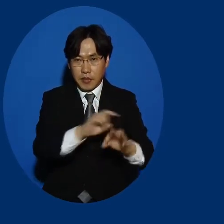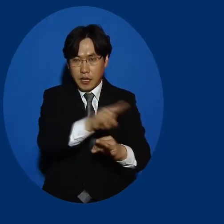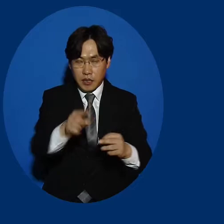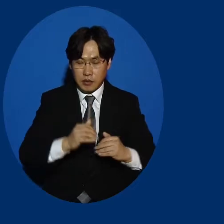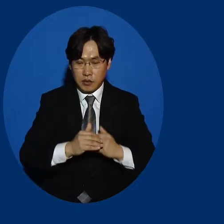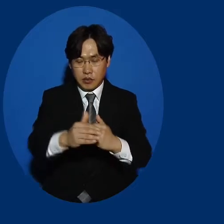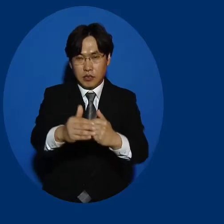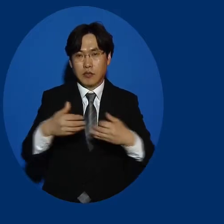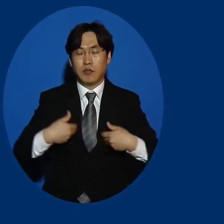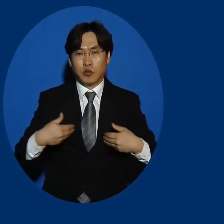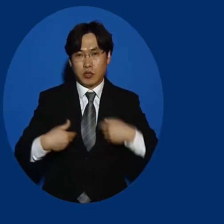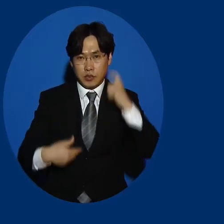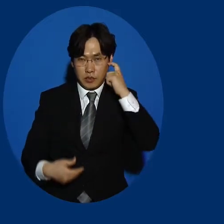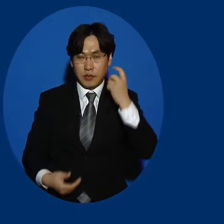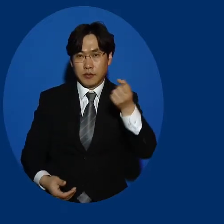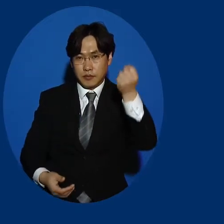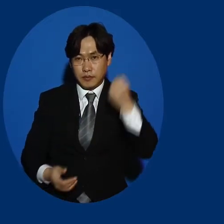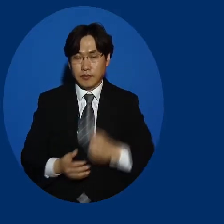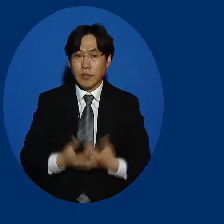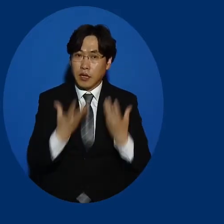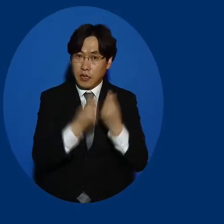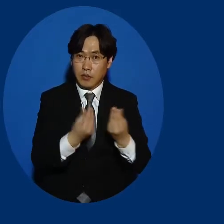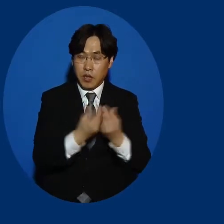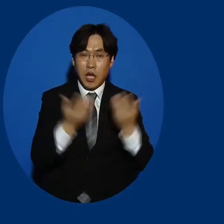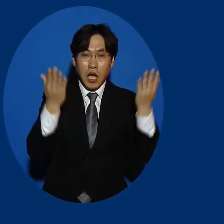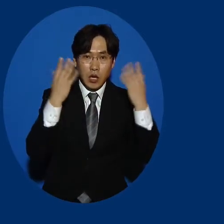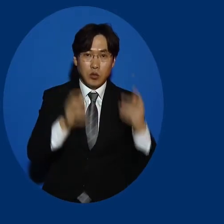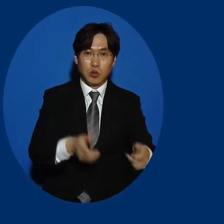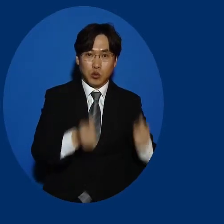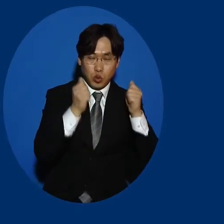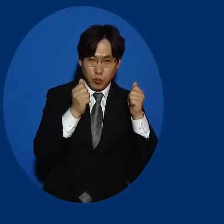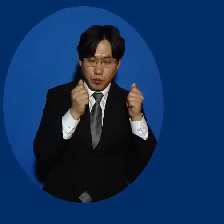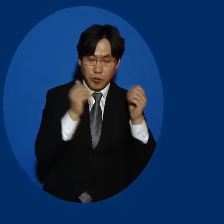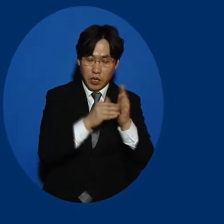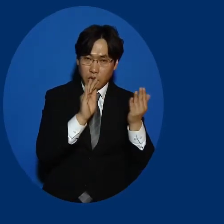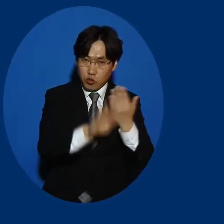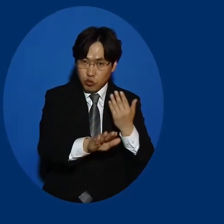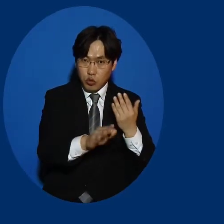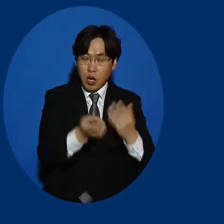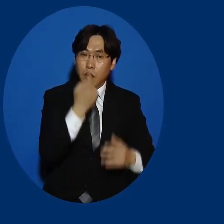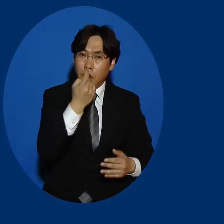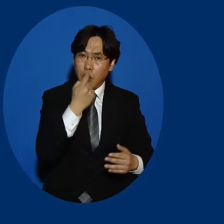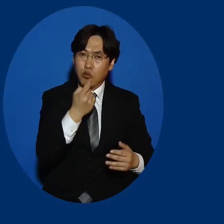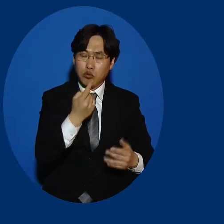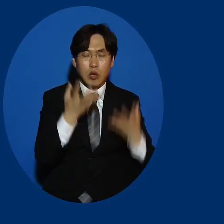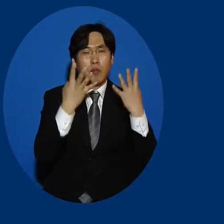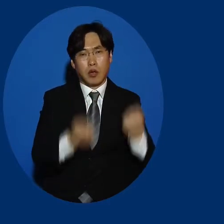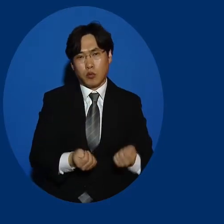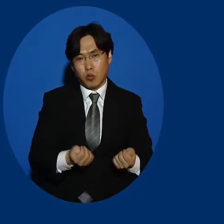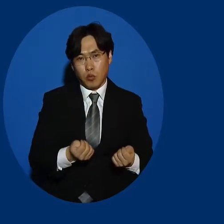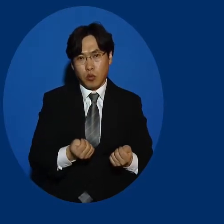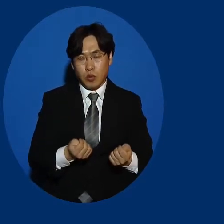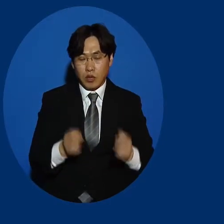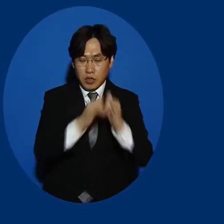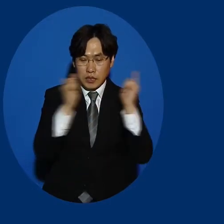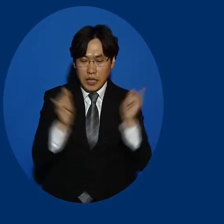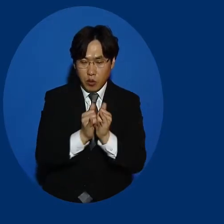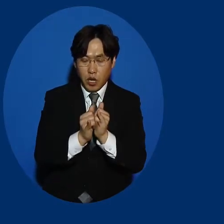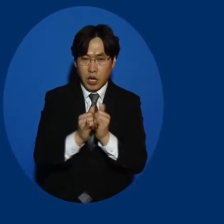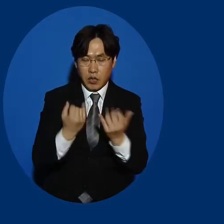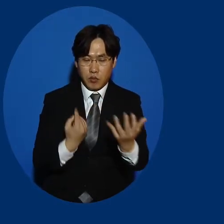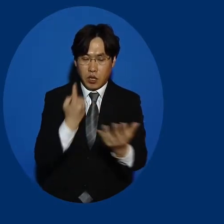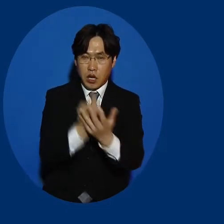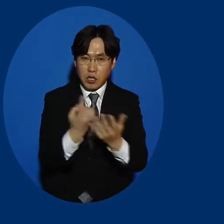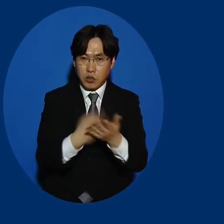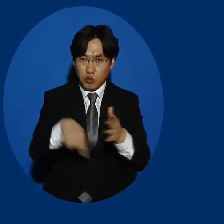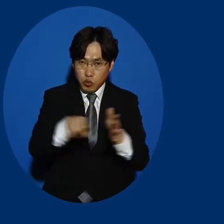중요하다고 생각을 합니다. 예를 들면 이제 학교 졸업 후에도 사실 우리가 배워야 될 것들이 되게 많아요. 이제 장애를 가진 분들이 이제